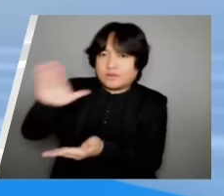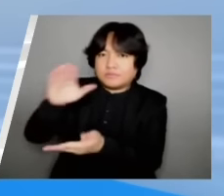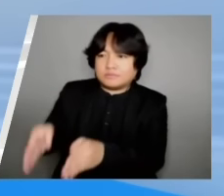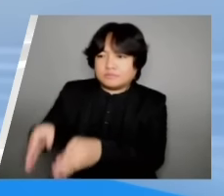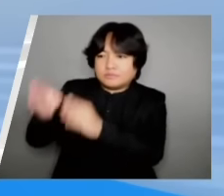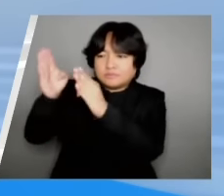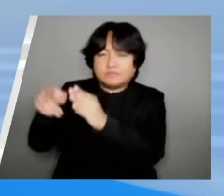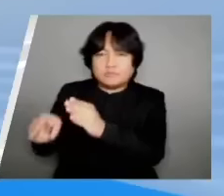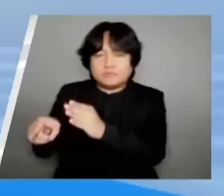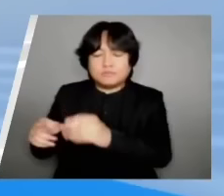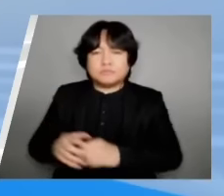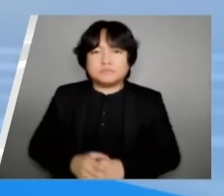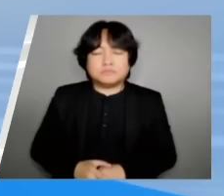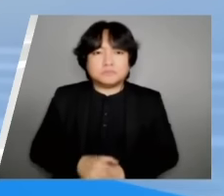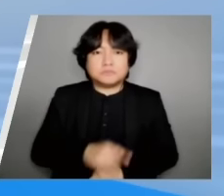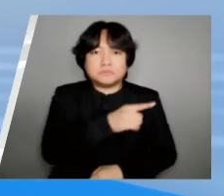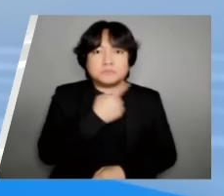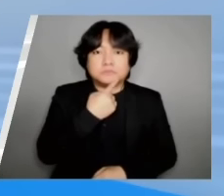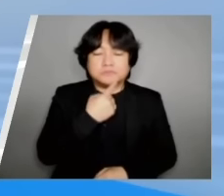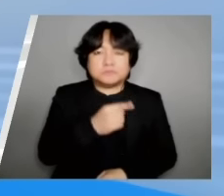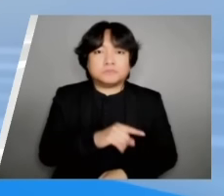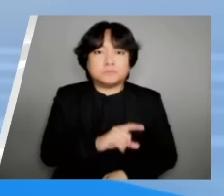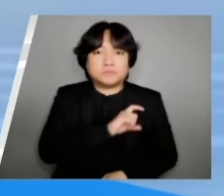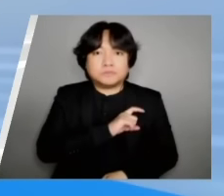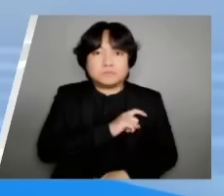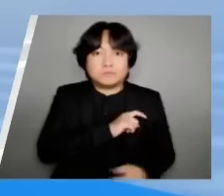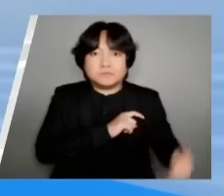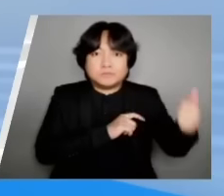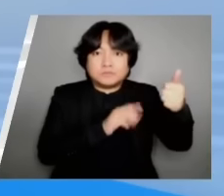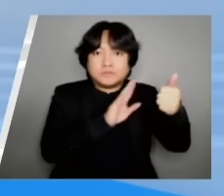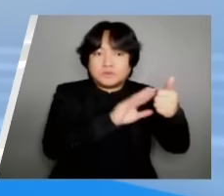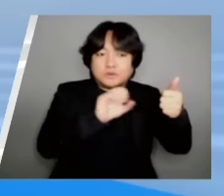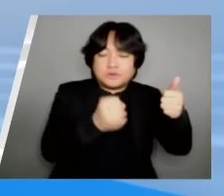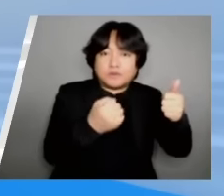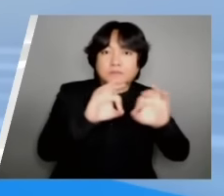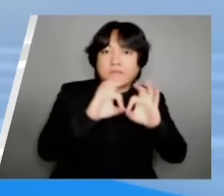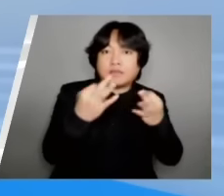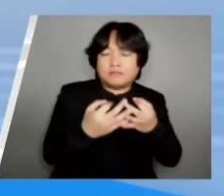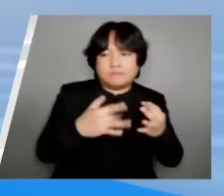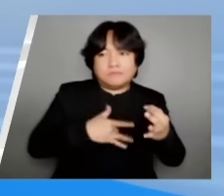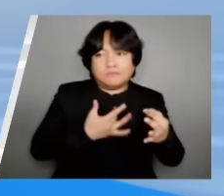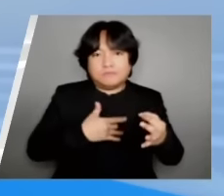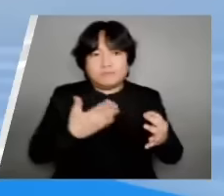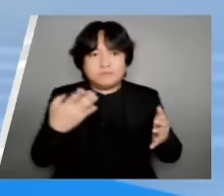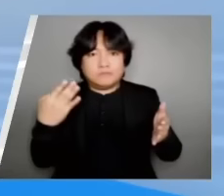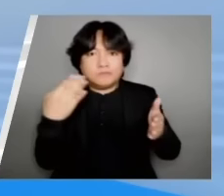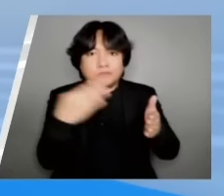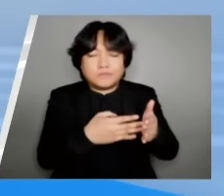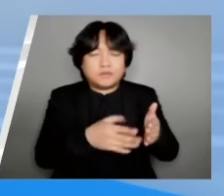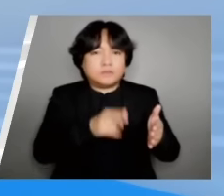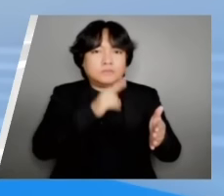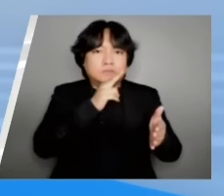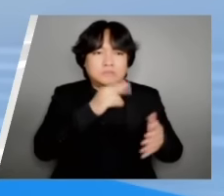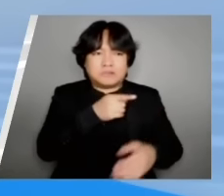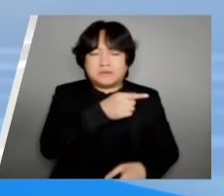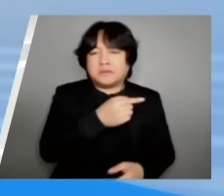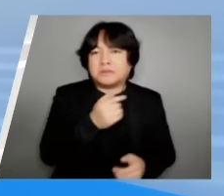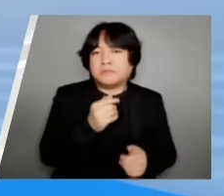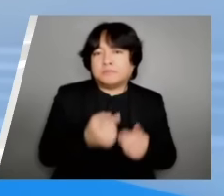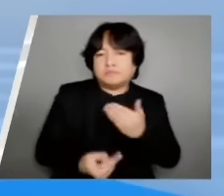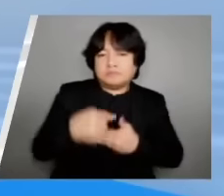daw ni Torre na nakatatanggap ng death threat ang kanyang pamilya ay paraan lang anya para itago ang pagkabigo nila sa misyon